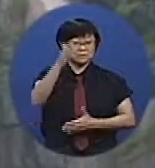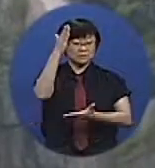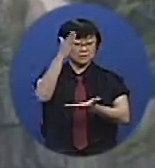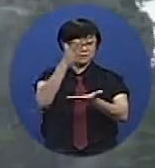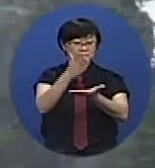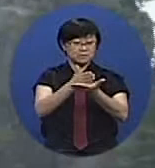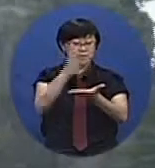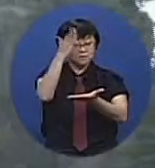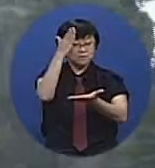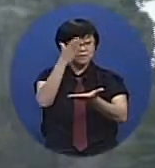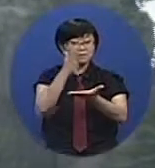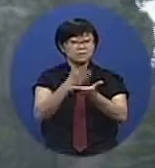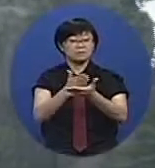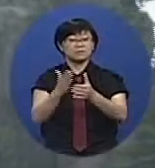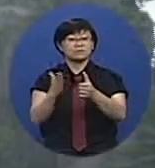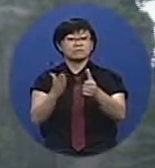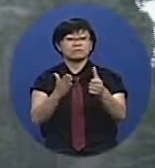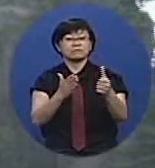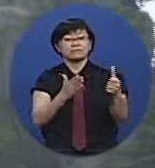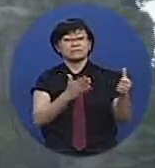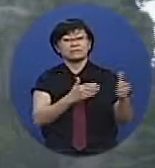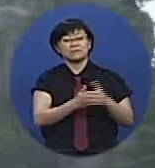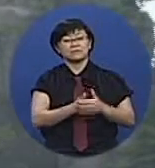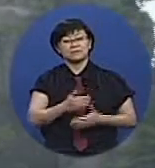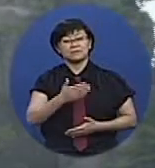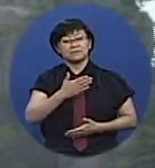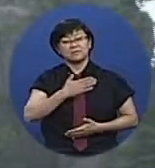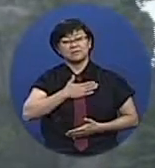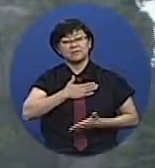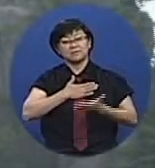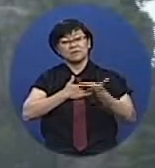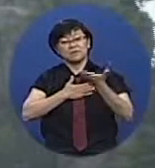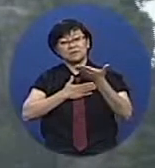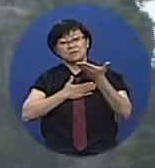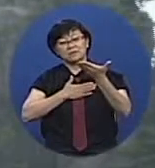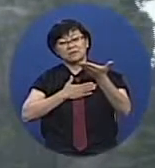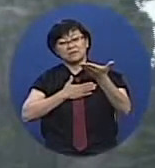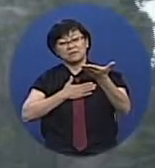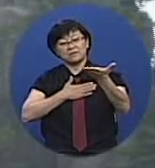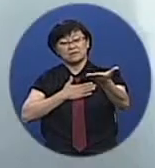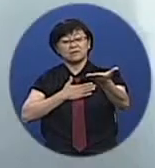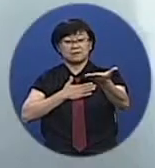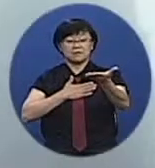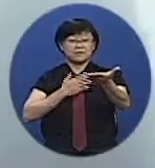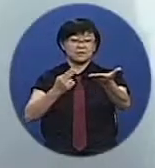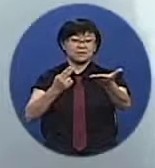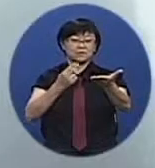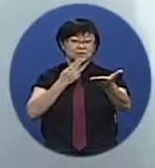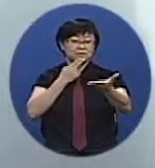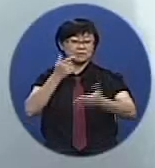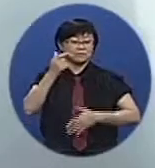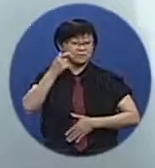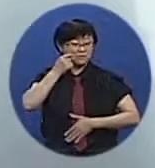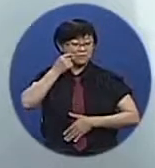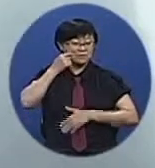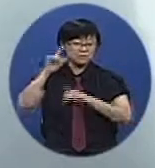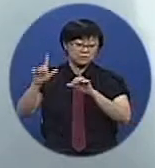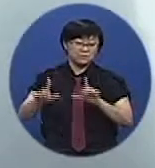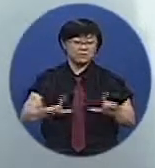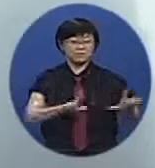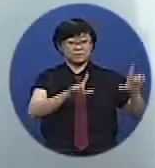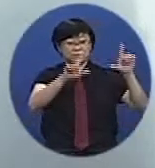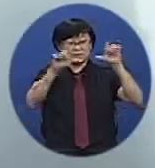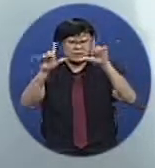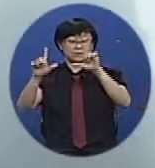혼자 가지 마세요 나 그때 없이